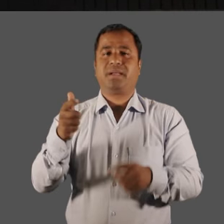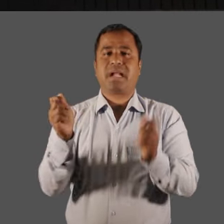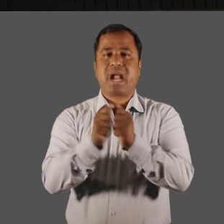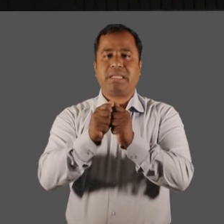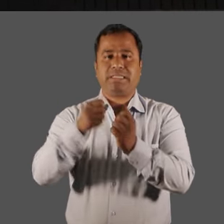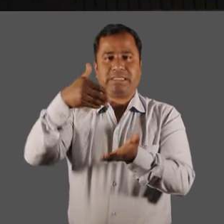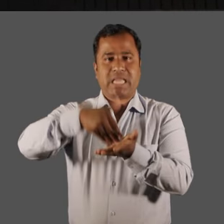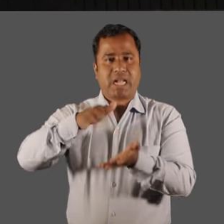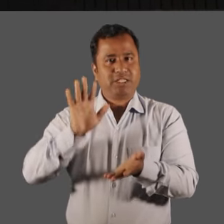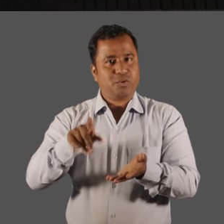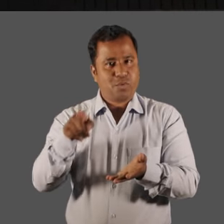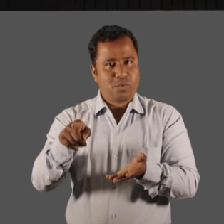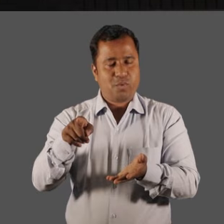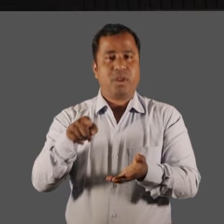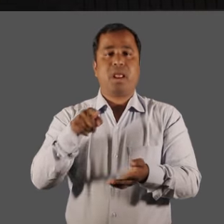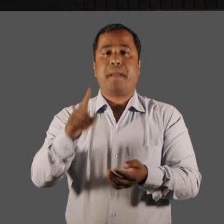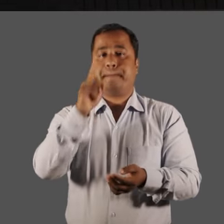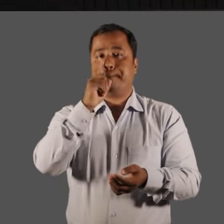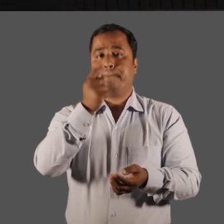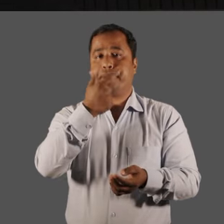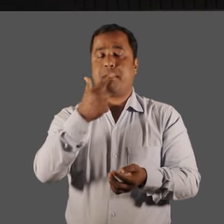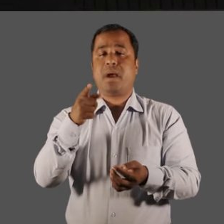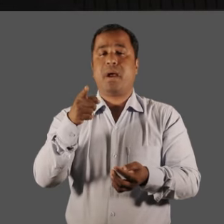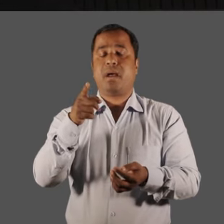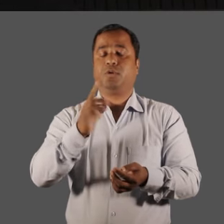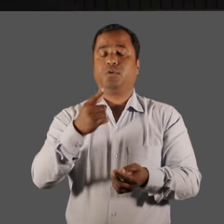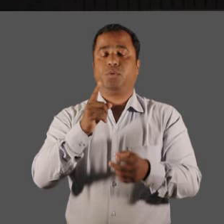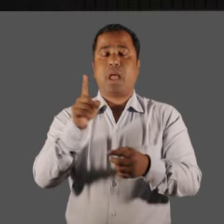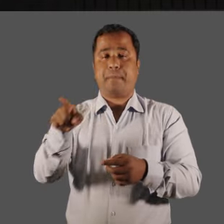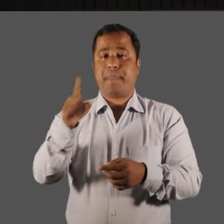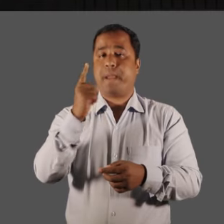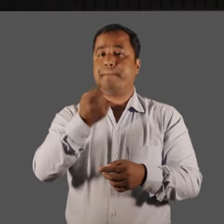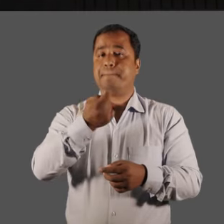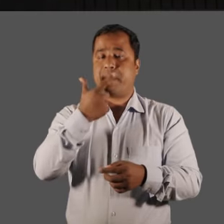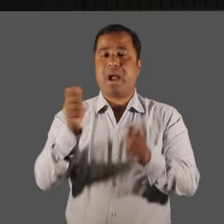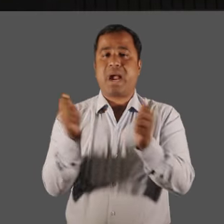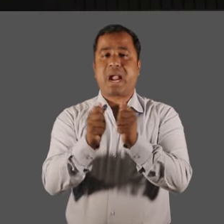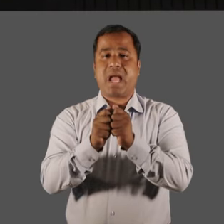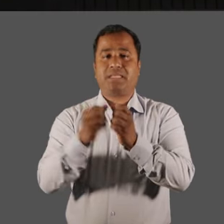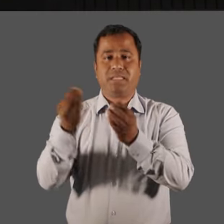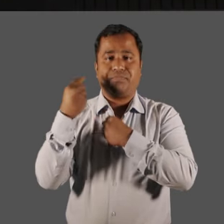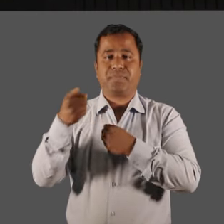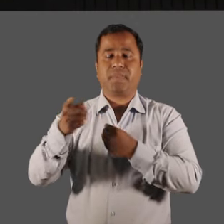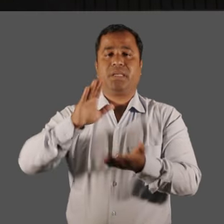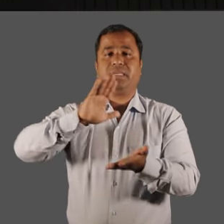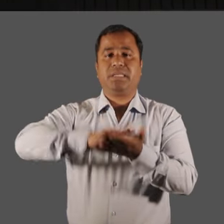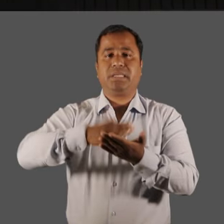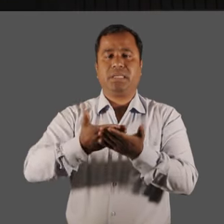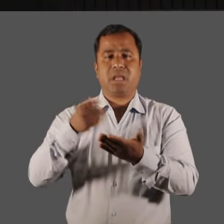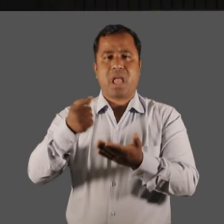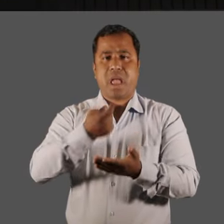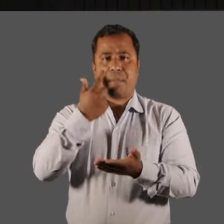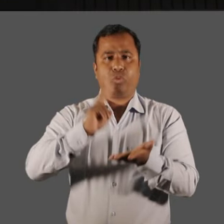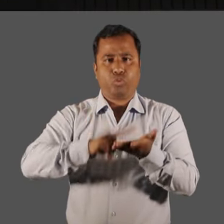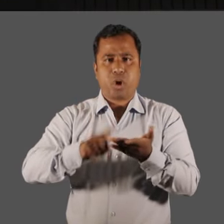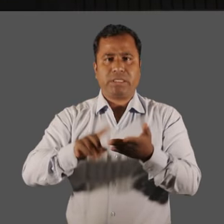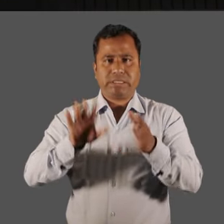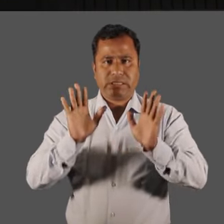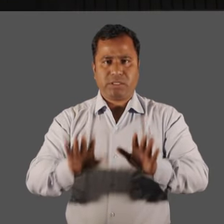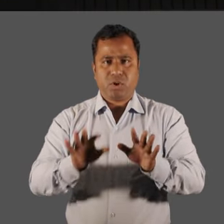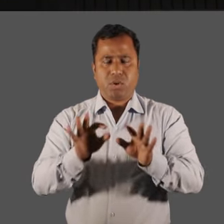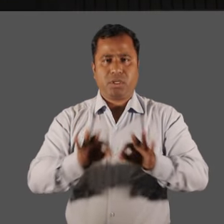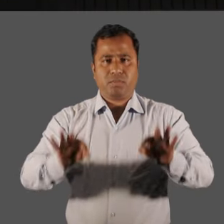বলছিলেন। আহ, আপনার বাবার পেশাগত কাজে একজন দোভাষী হিসেবে আসলে আপনাকে কখনো কোনো